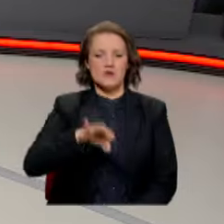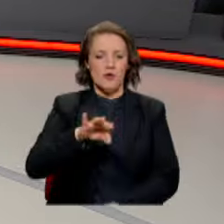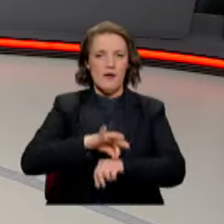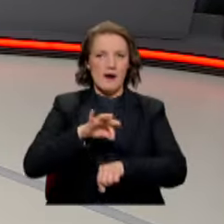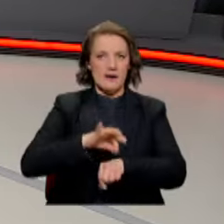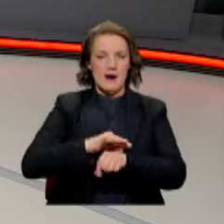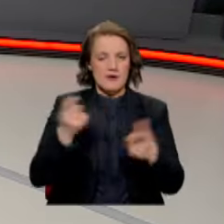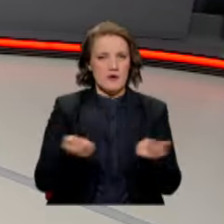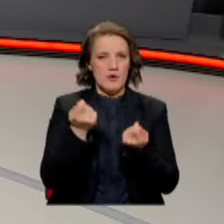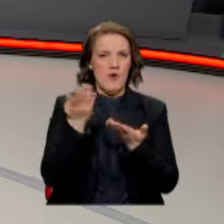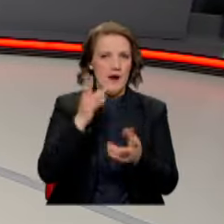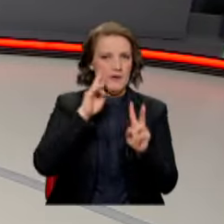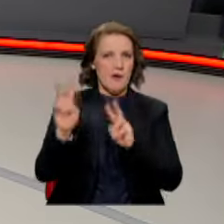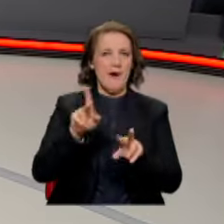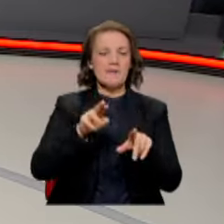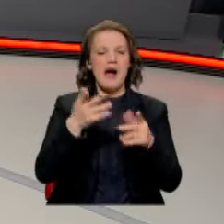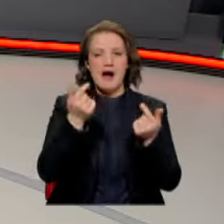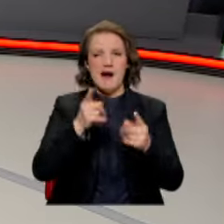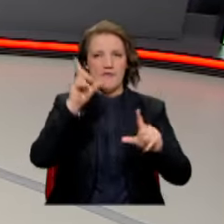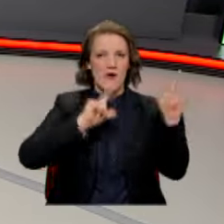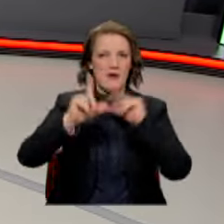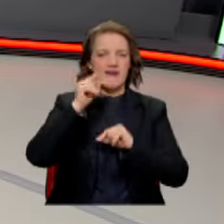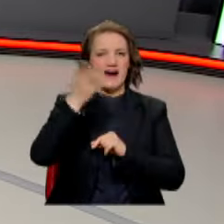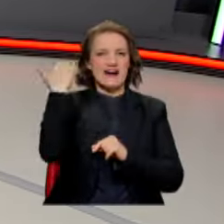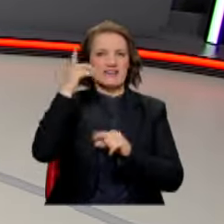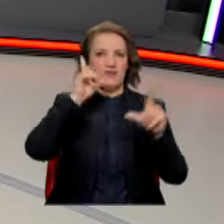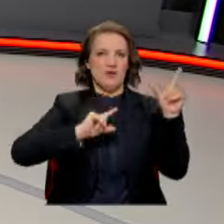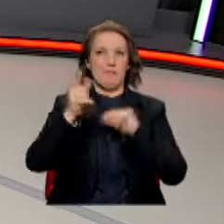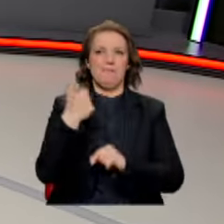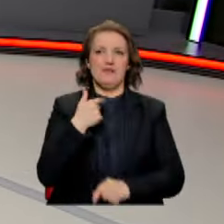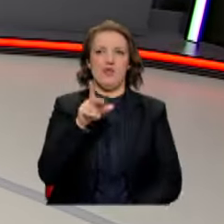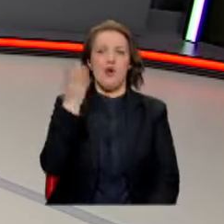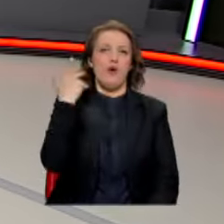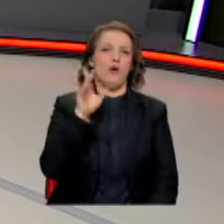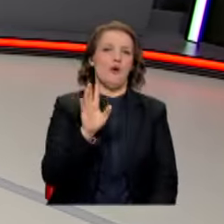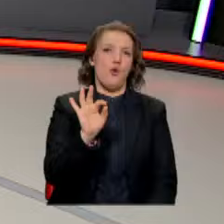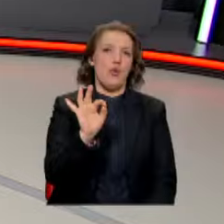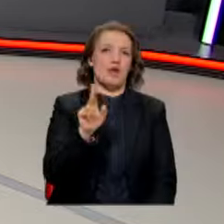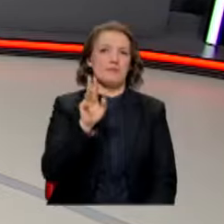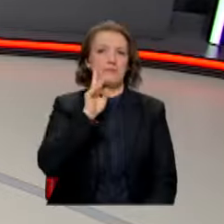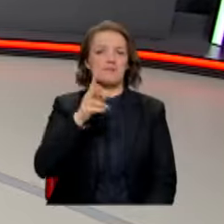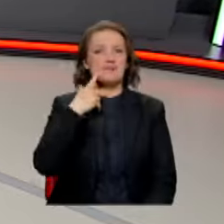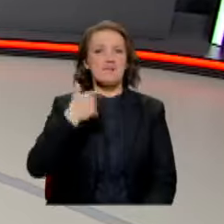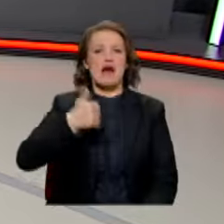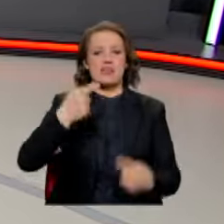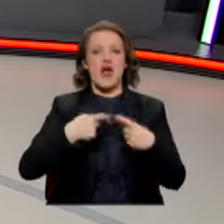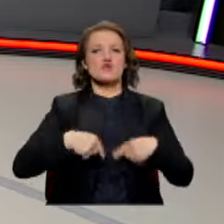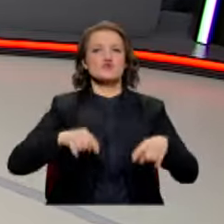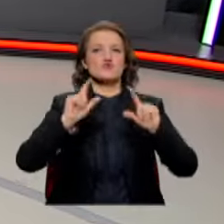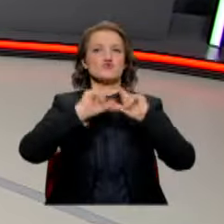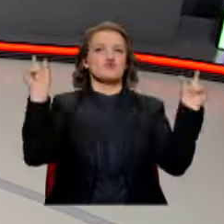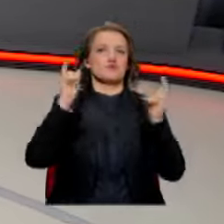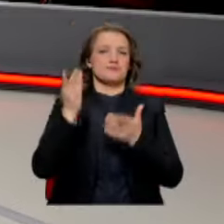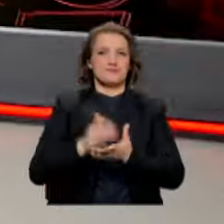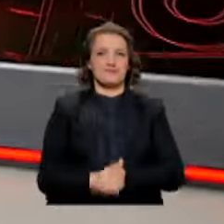da çalışıyorlar gördüğünüz gibi. En azından fotoğrafta, eski fotoğrafta bana öyle gibi geldi. Çünkü Bakanlar Kurumu ya